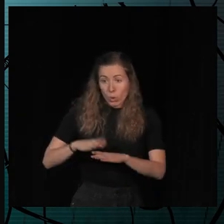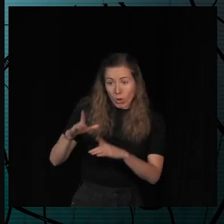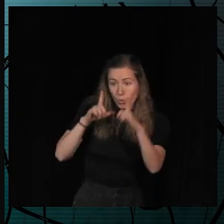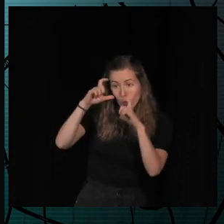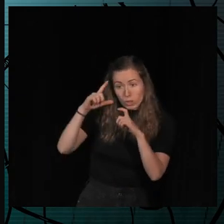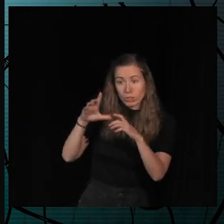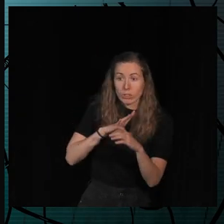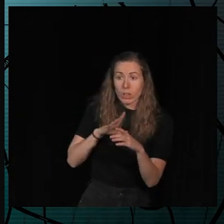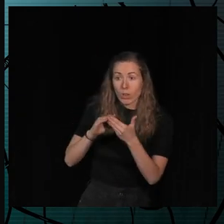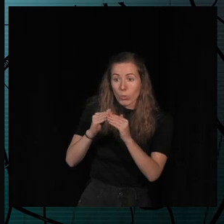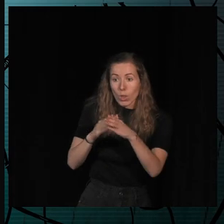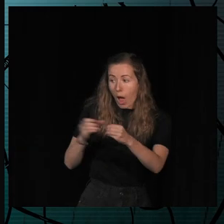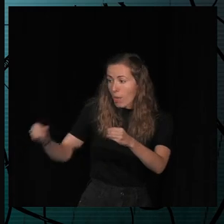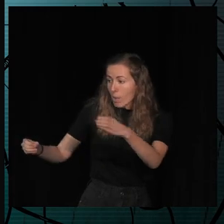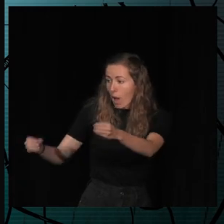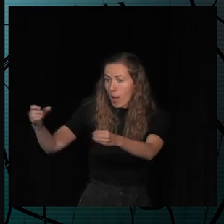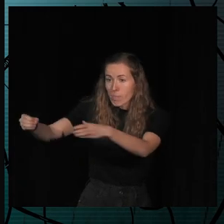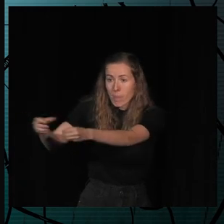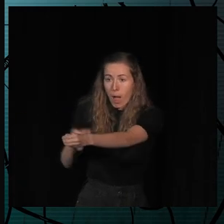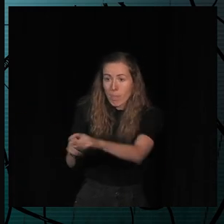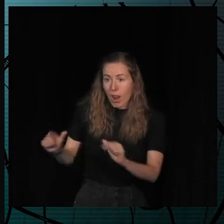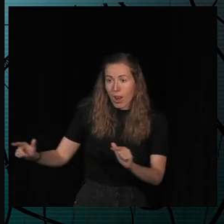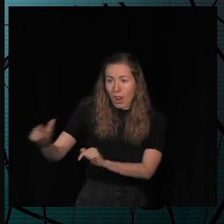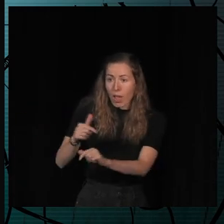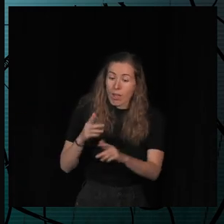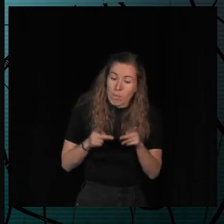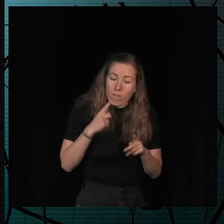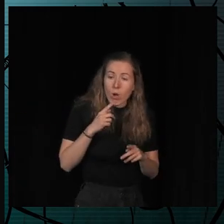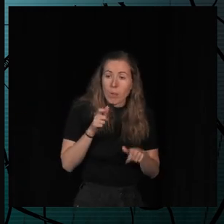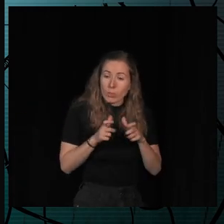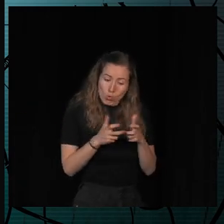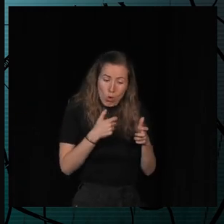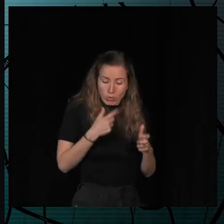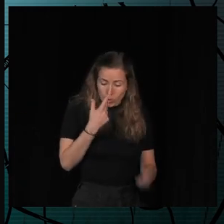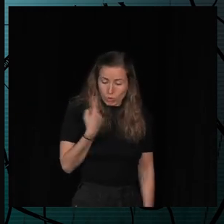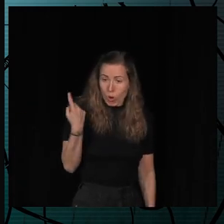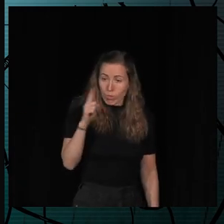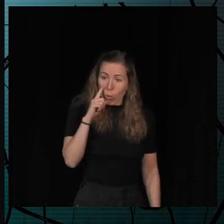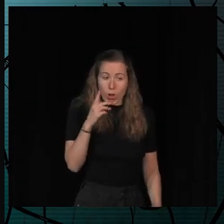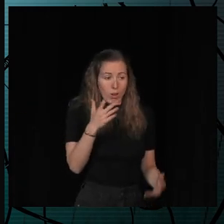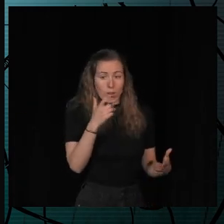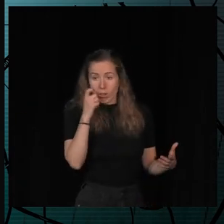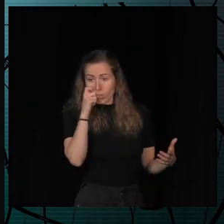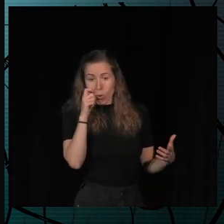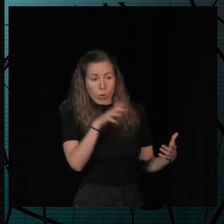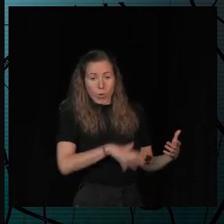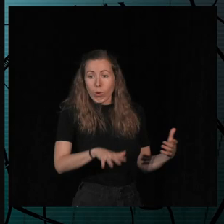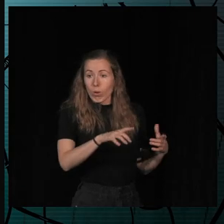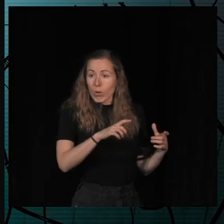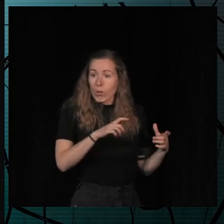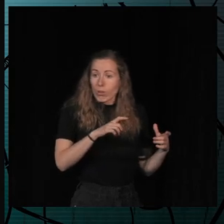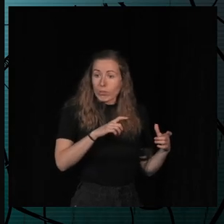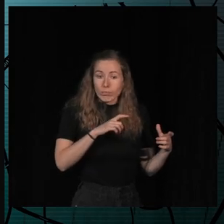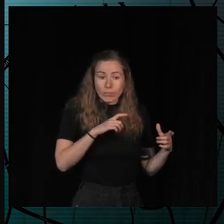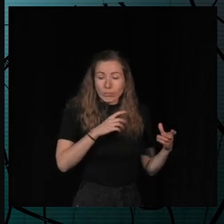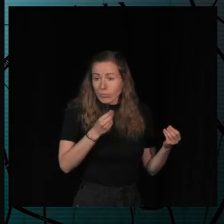vu quand même chez un certain nombre de joueurs qui se sentaient un petit peu esselés dans le quotidien notamment parce qu'ils ont pas forcément toujours des des des